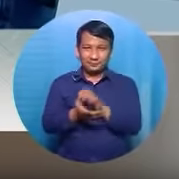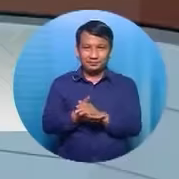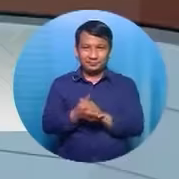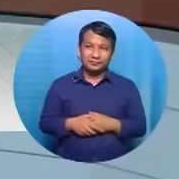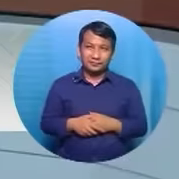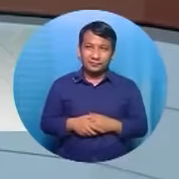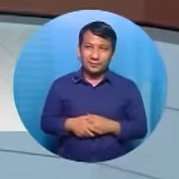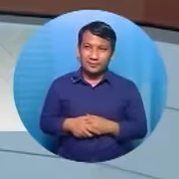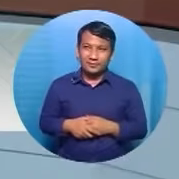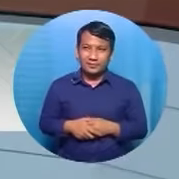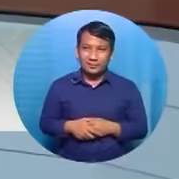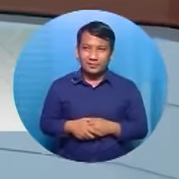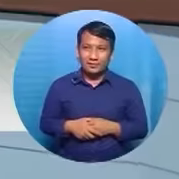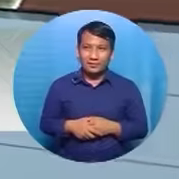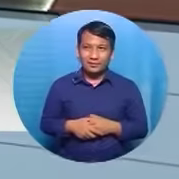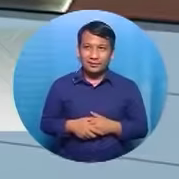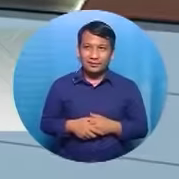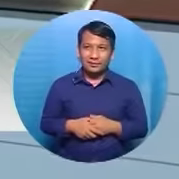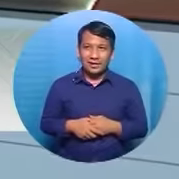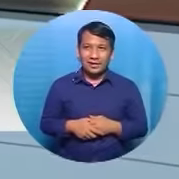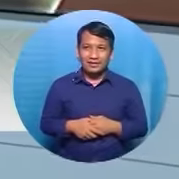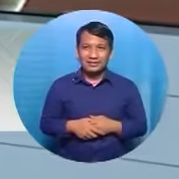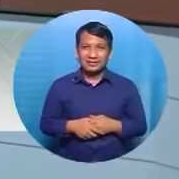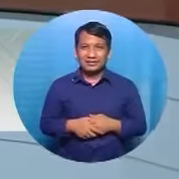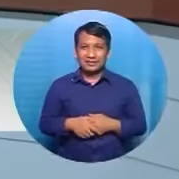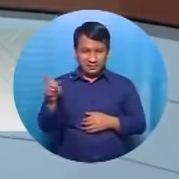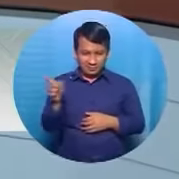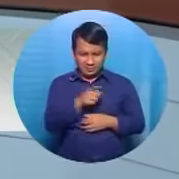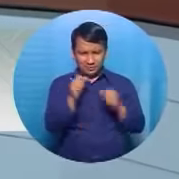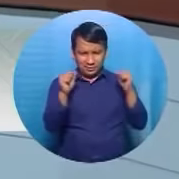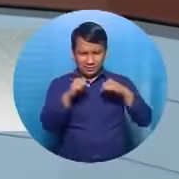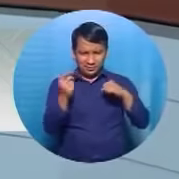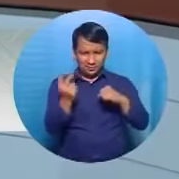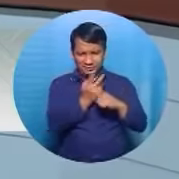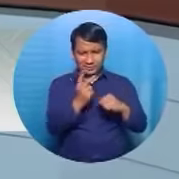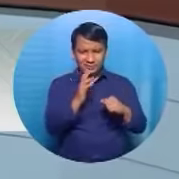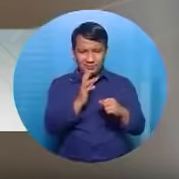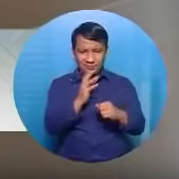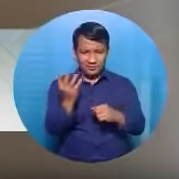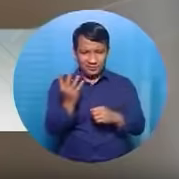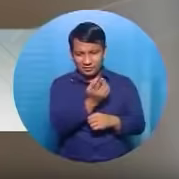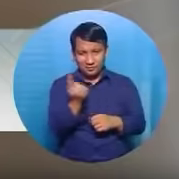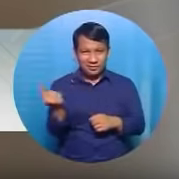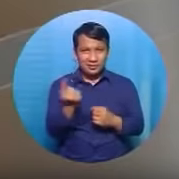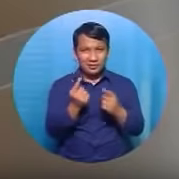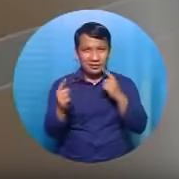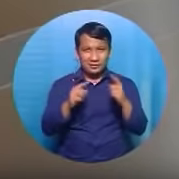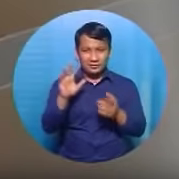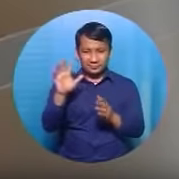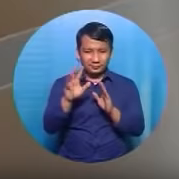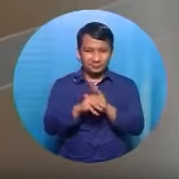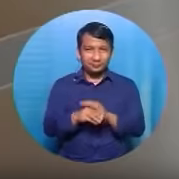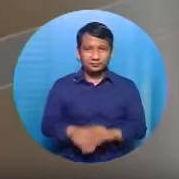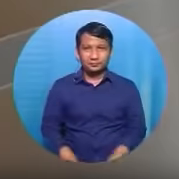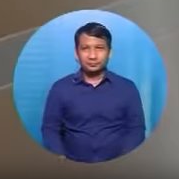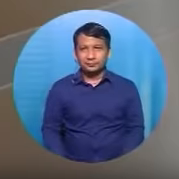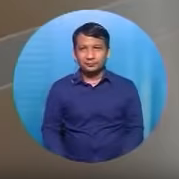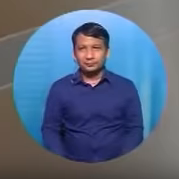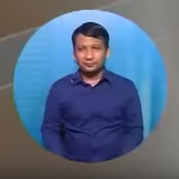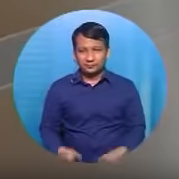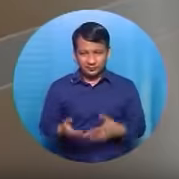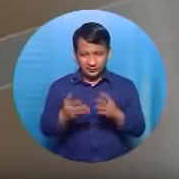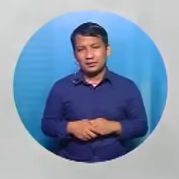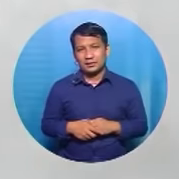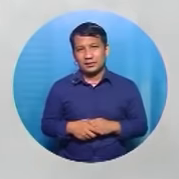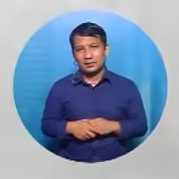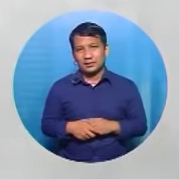kay misis? Ako, pwede lang. Ah, makipaghangyo daw si mister, mag-usap daw kayo. Sige, pagbigyan kayo, usap kayo, 5 minutes, sige. Ma'am, sige, quiet po,